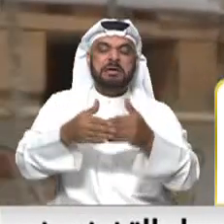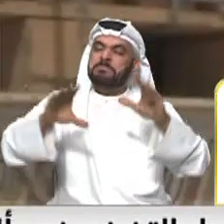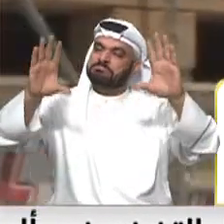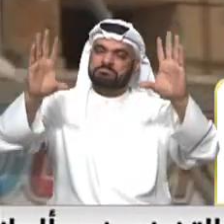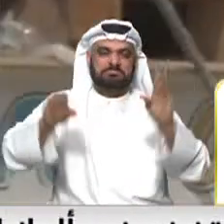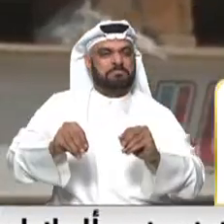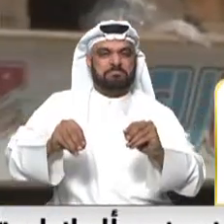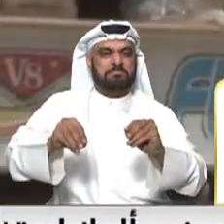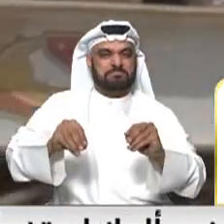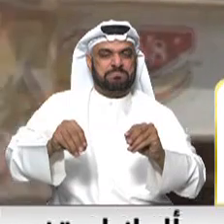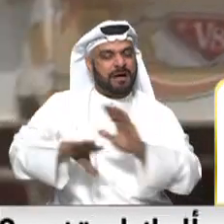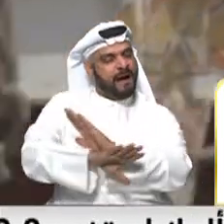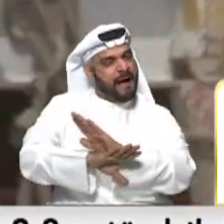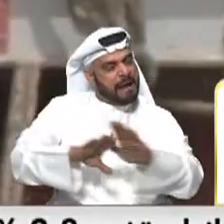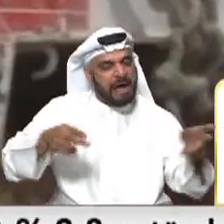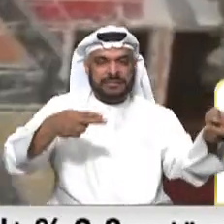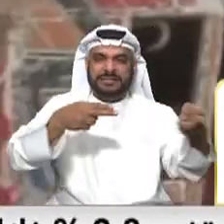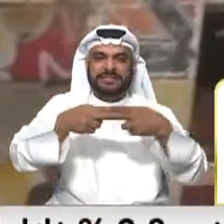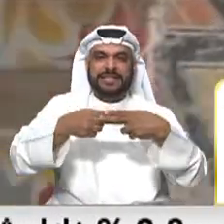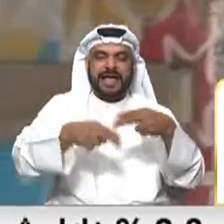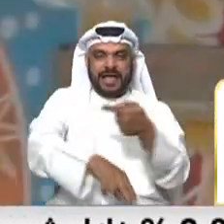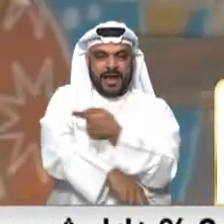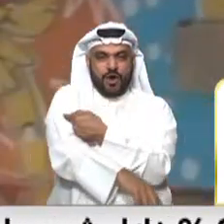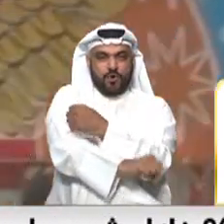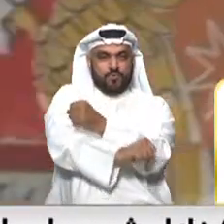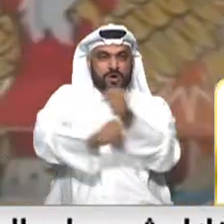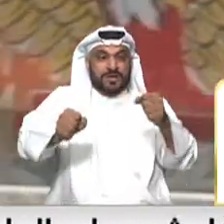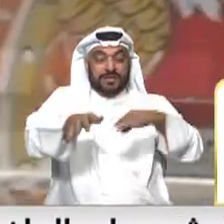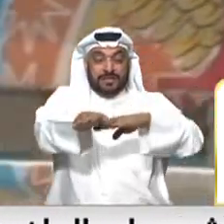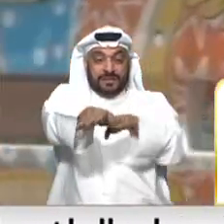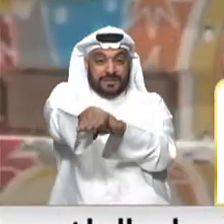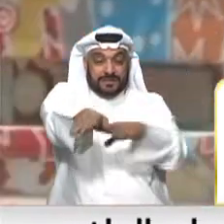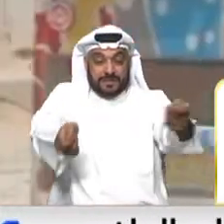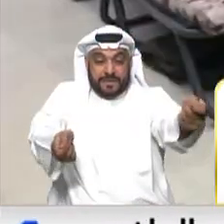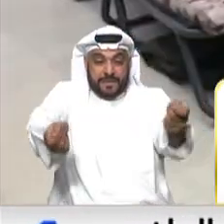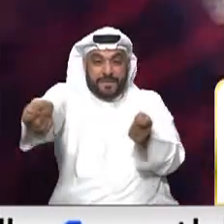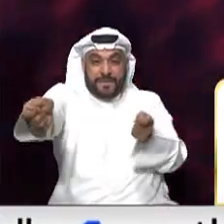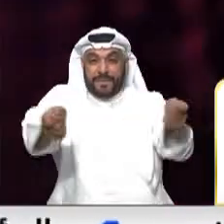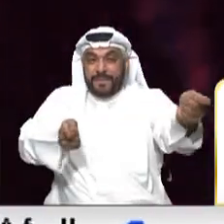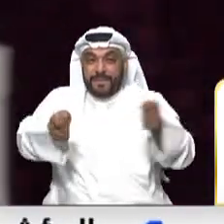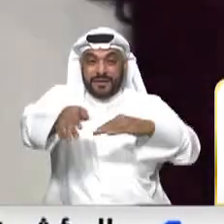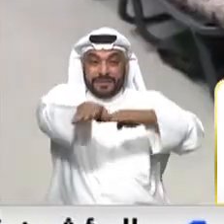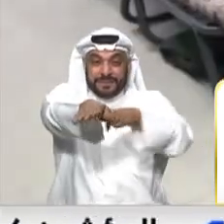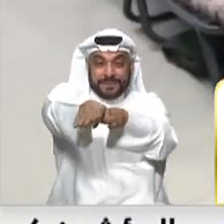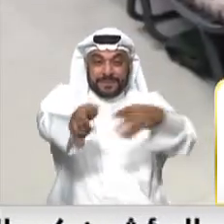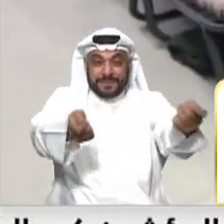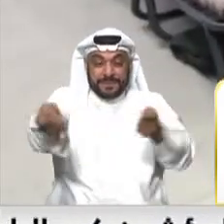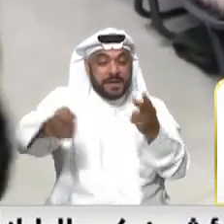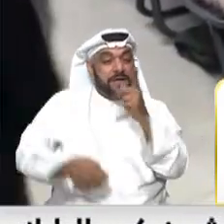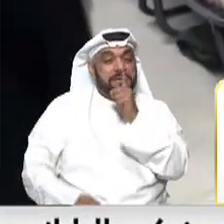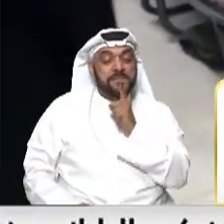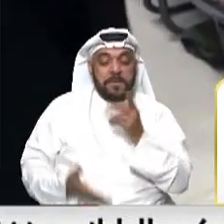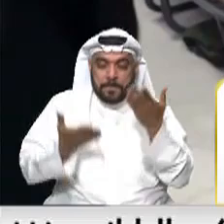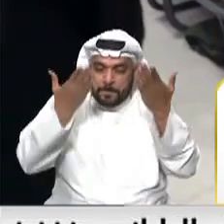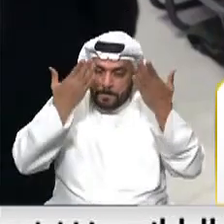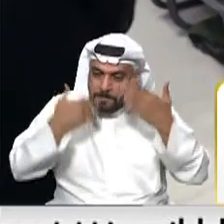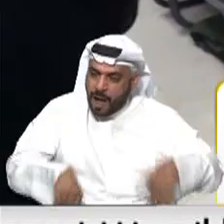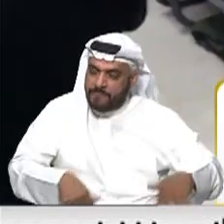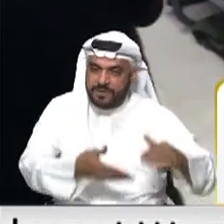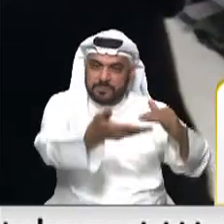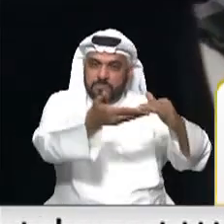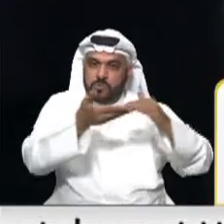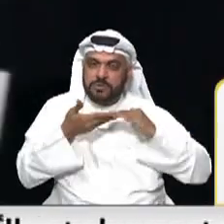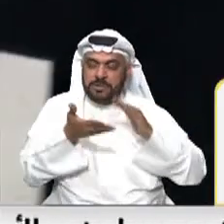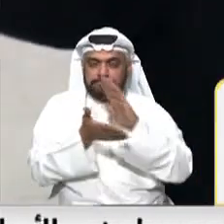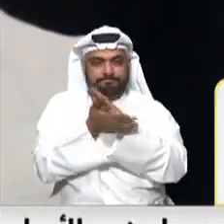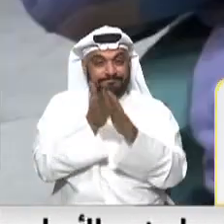دخول أي أدوية إلى القطاع منذ إغلاق معبر رفح البري، فإنه لا يوجد حاليا أي بدائل في حال